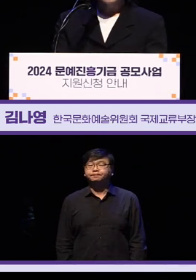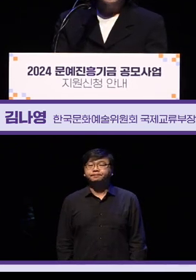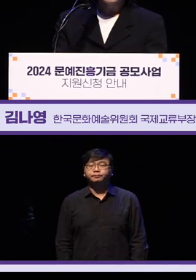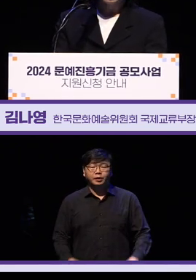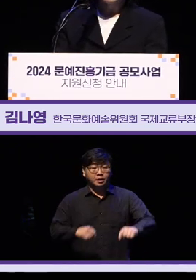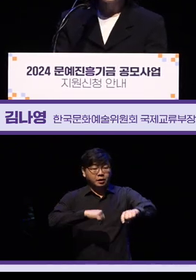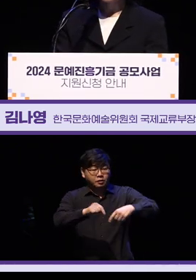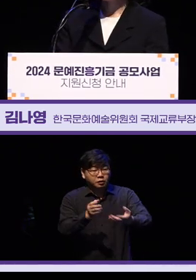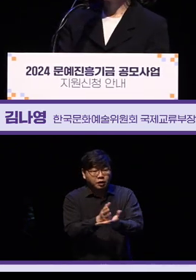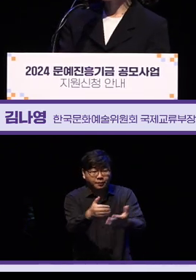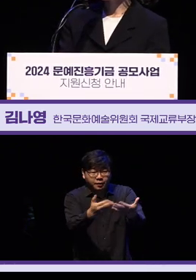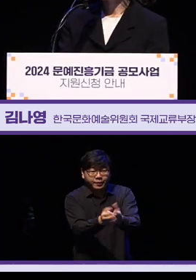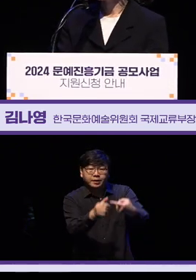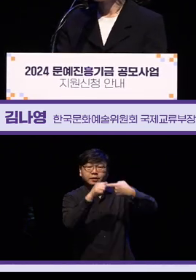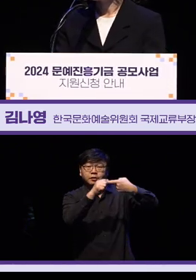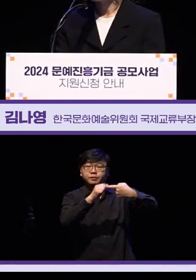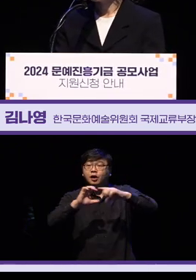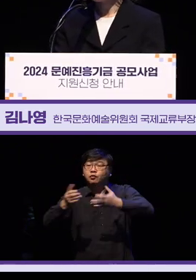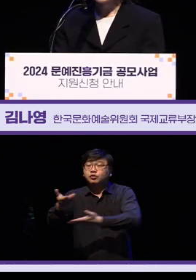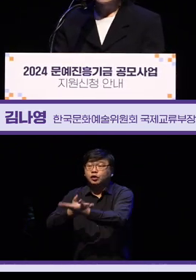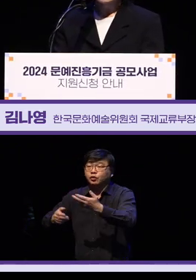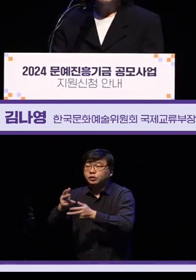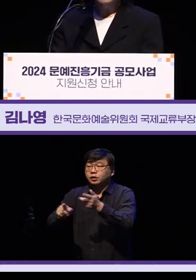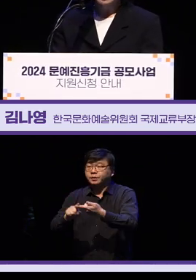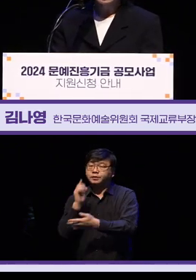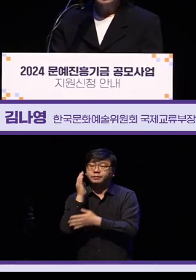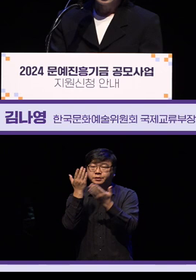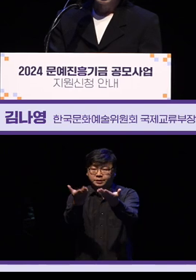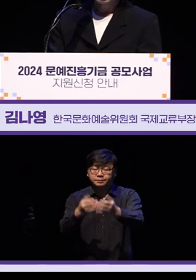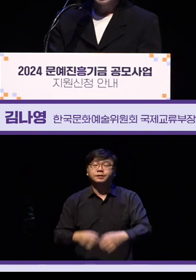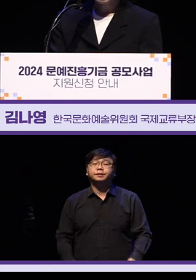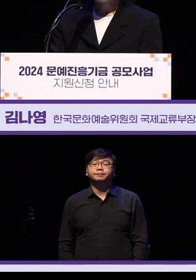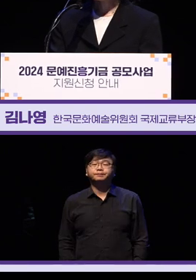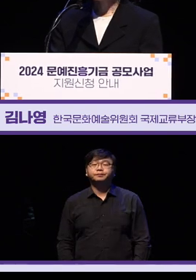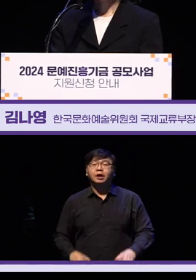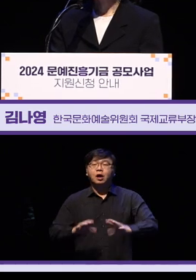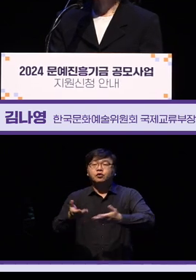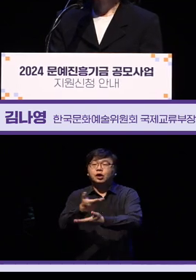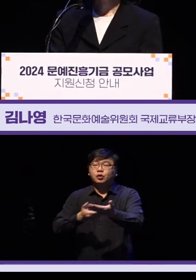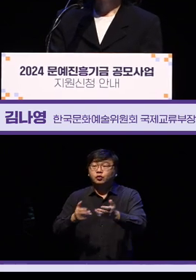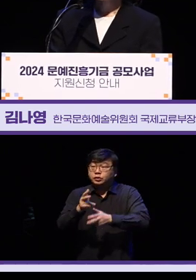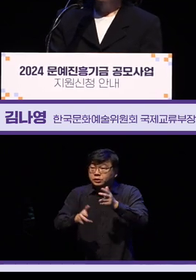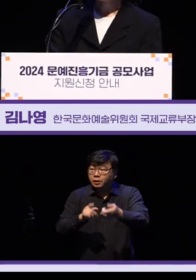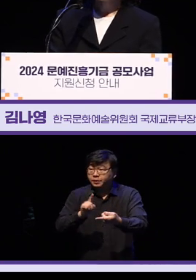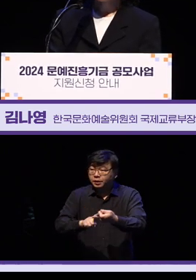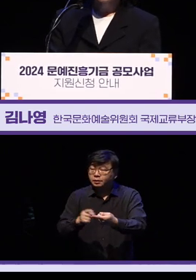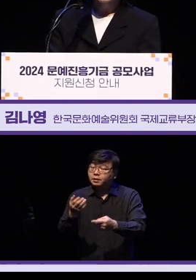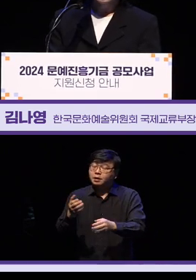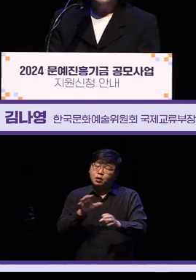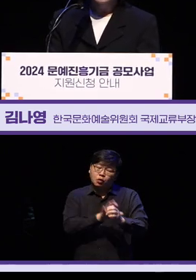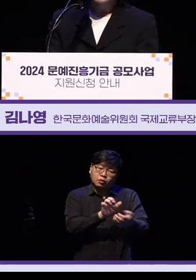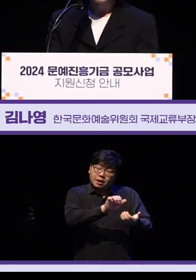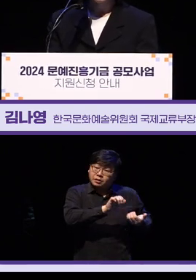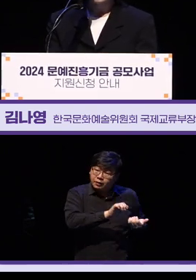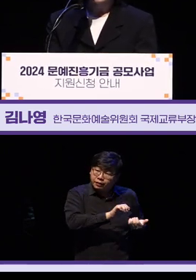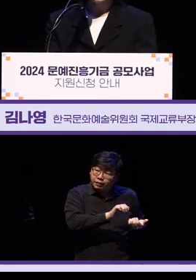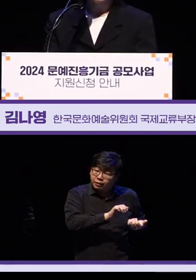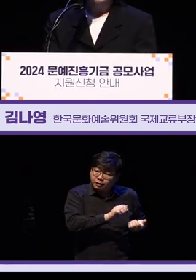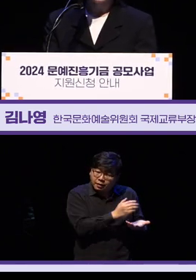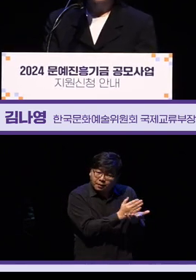정책영역 첫 번째 국제교류사업 설명드리겠습니다 국제교류 사업이 코로나 이전에는 굉장히